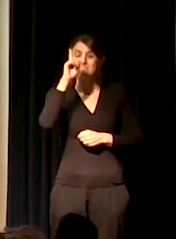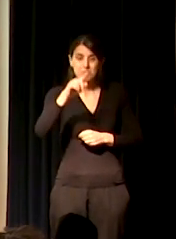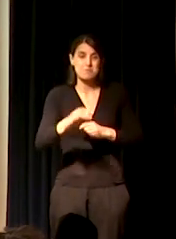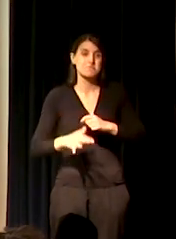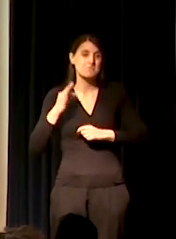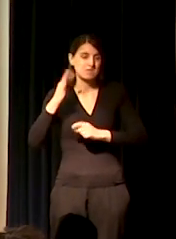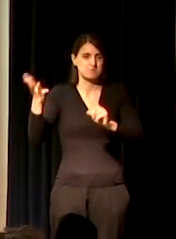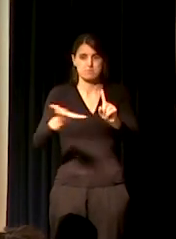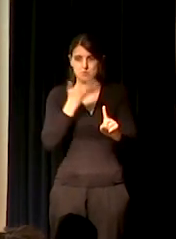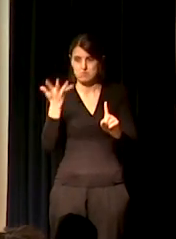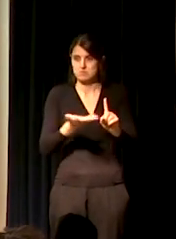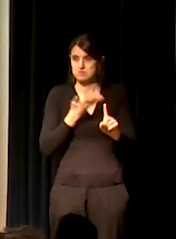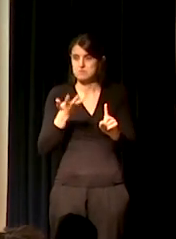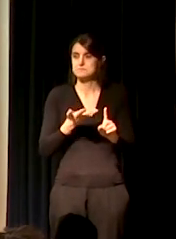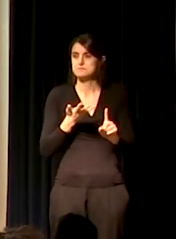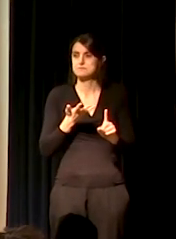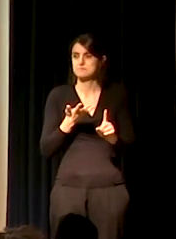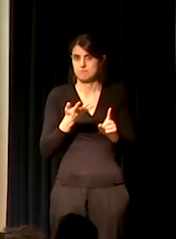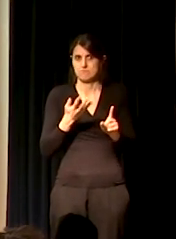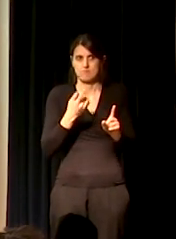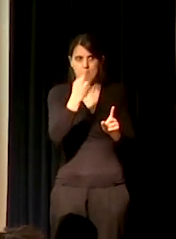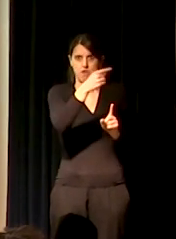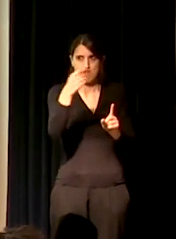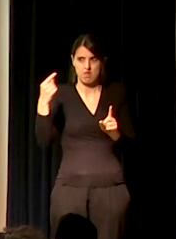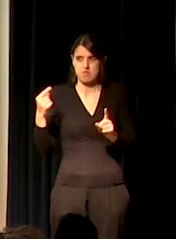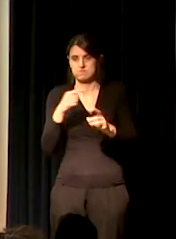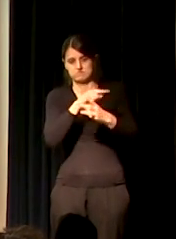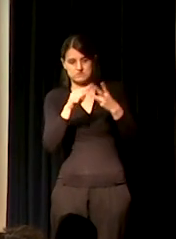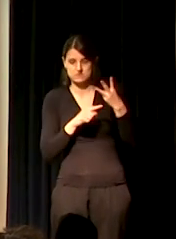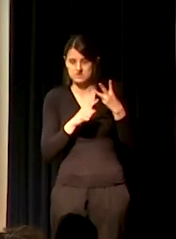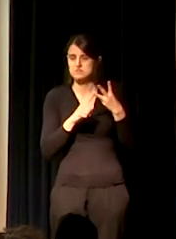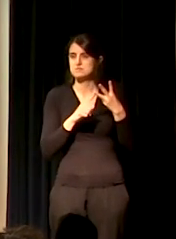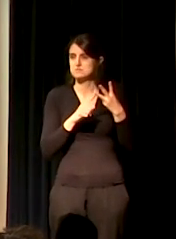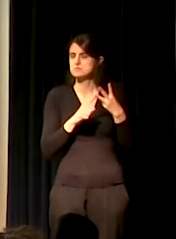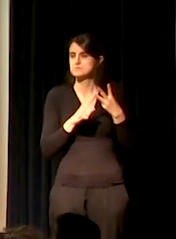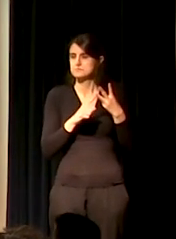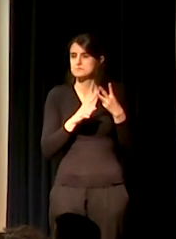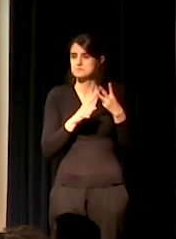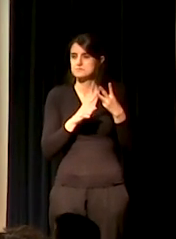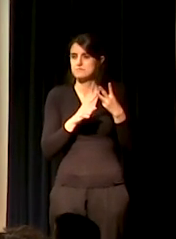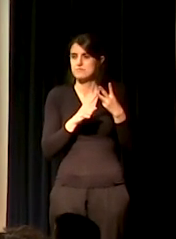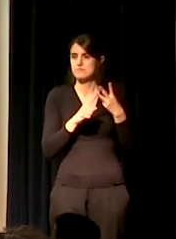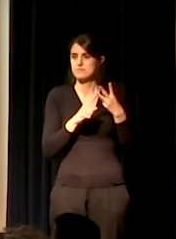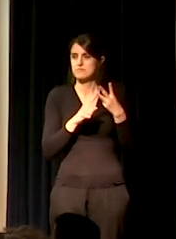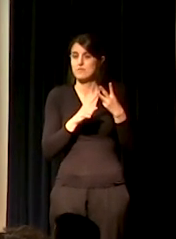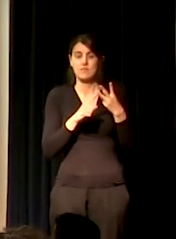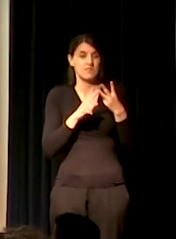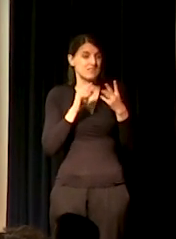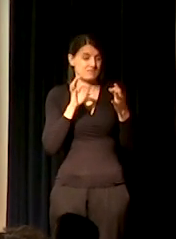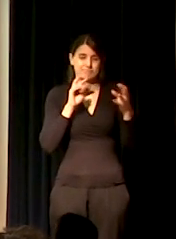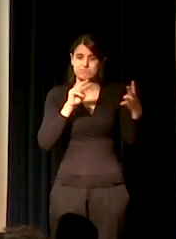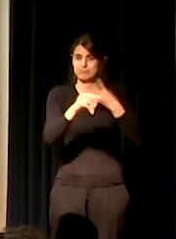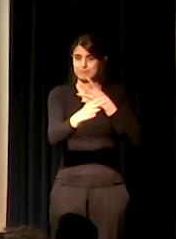violència, que també també n'hi ha, i a vegades molt